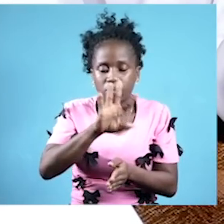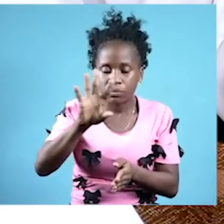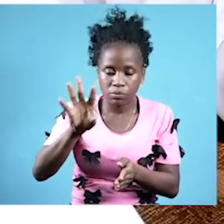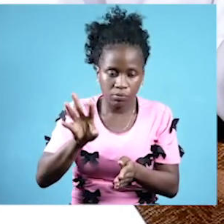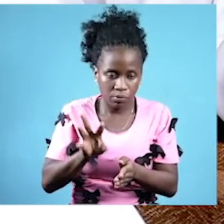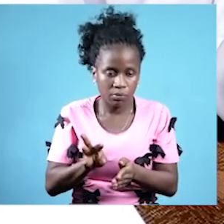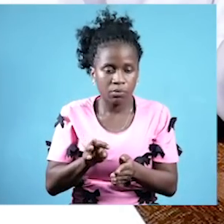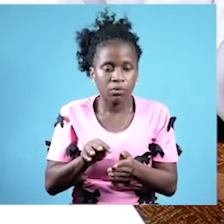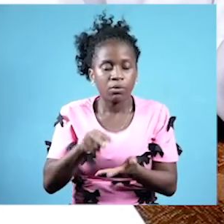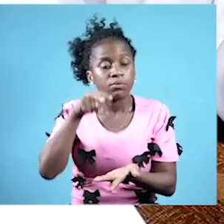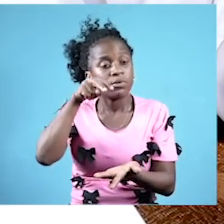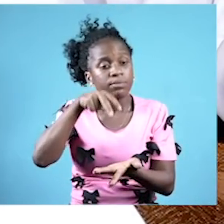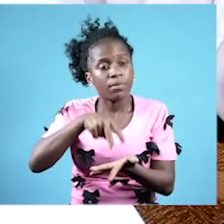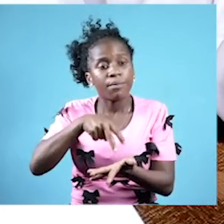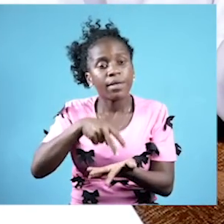zinasimamia haki.